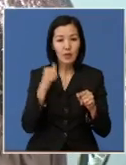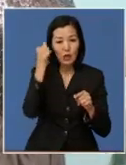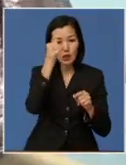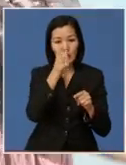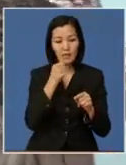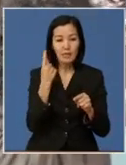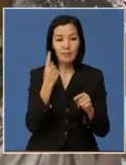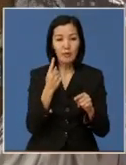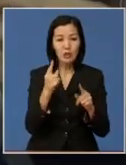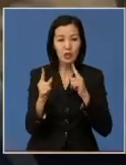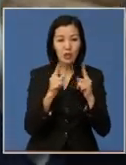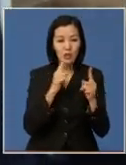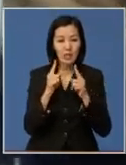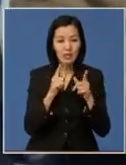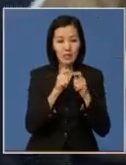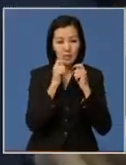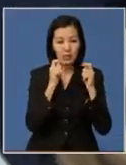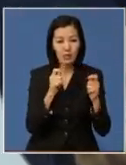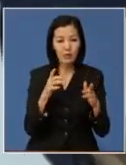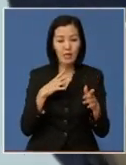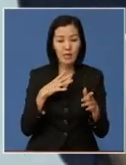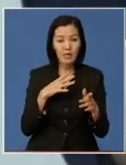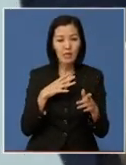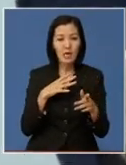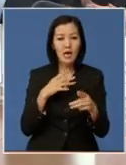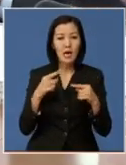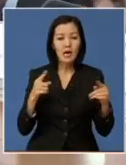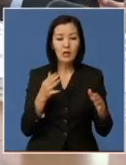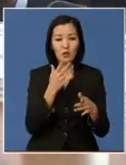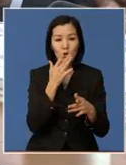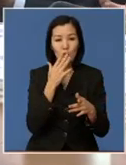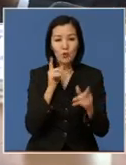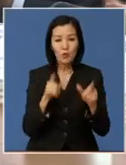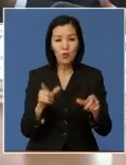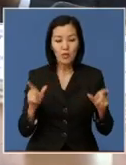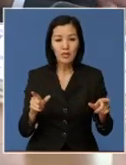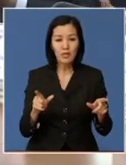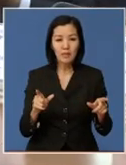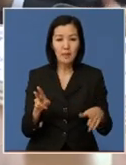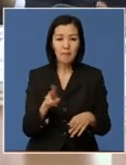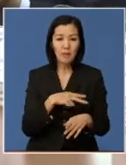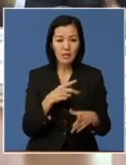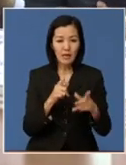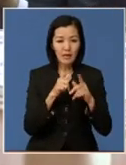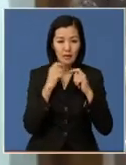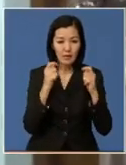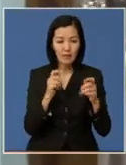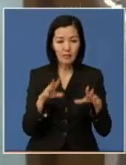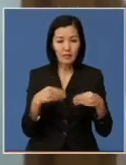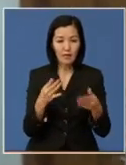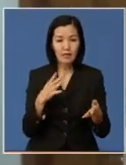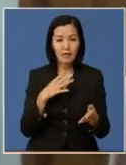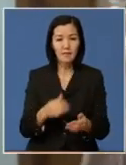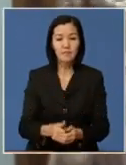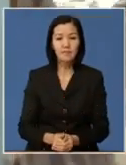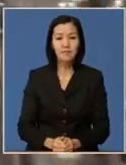сый құрметке ие болды. Шешен, орыс, еврей, татар, кәріс этномәдени орталықтарының өкілдеріне мерейтойлық медальдар табыс етілді.